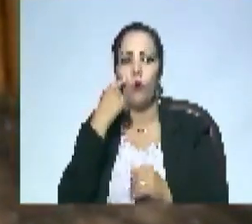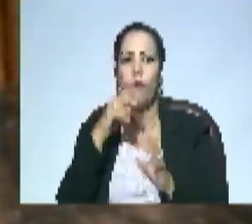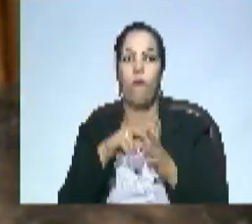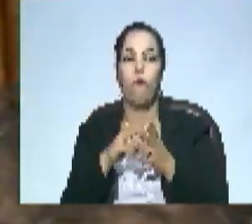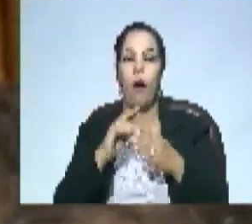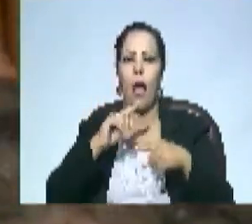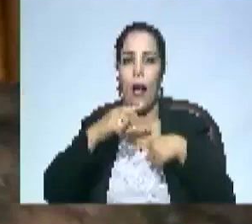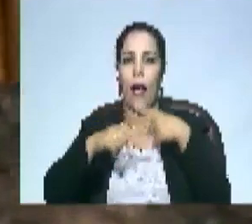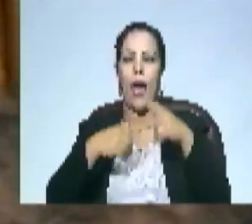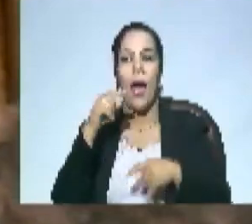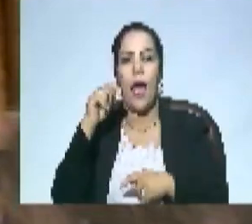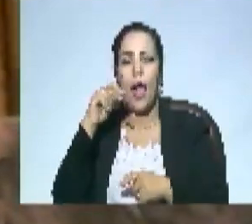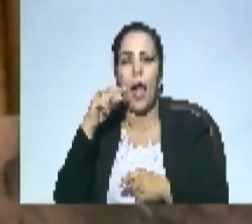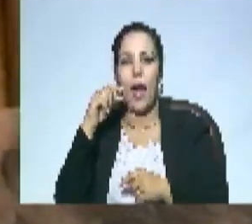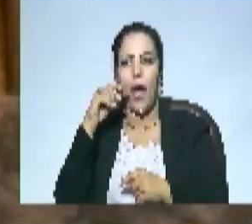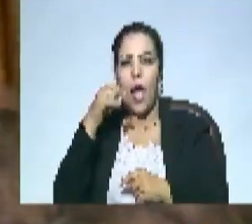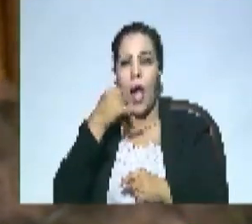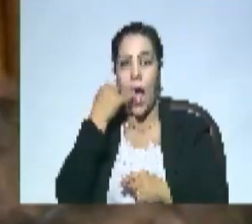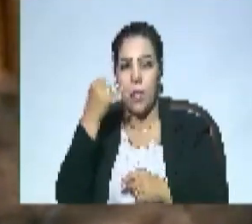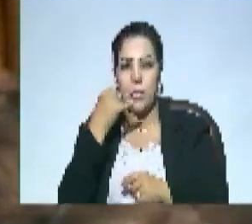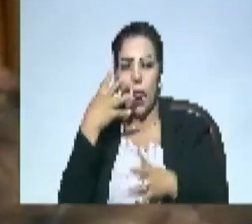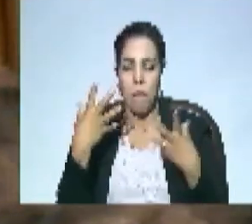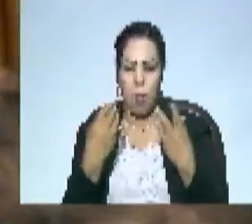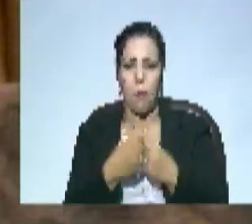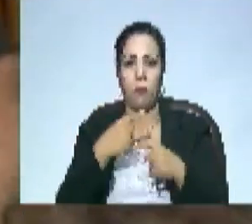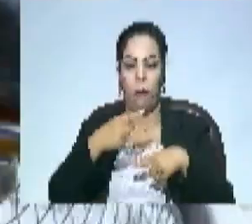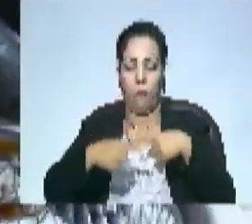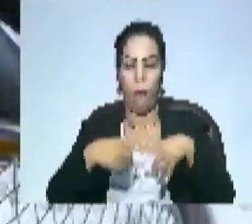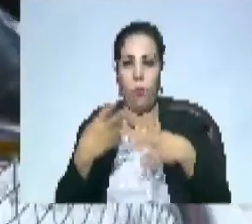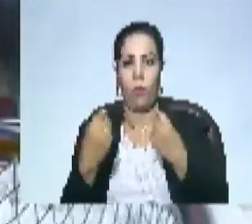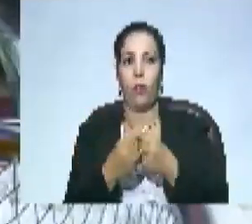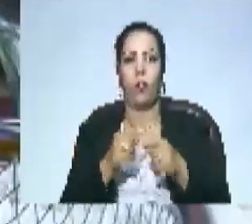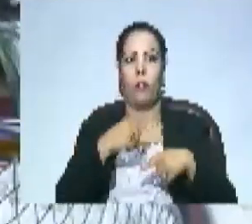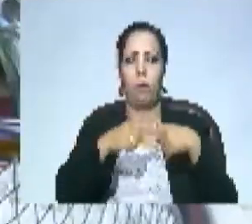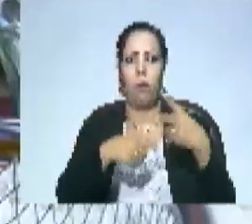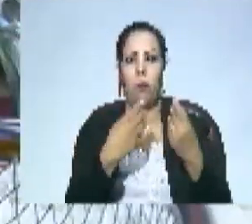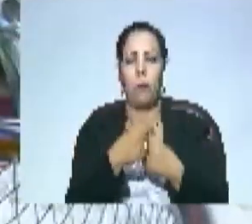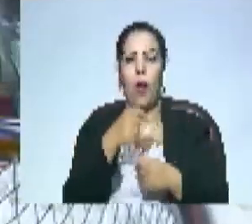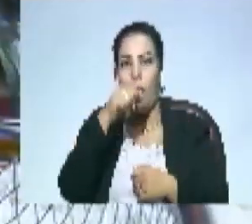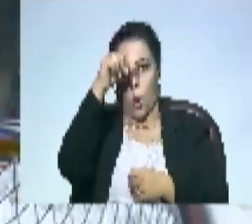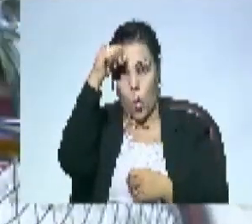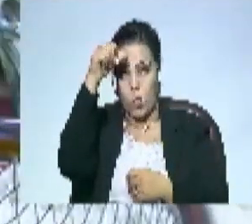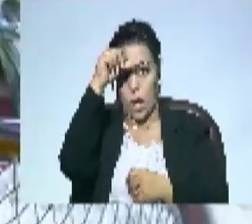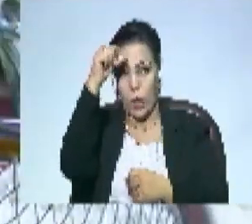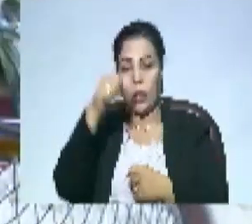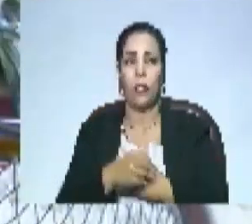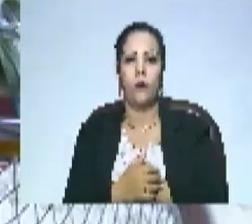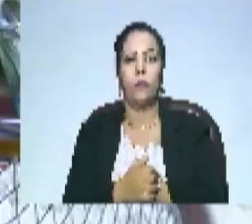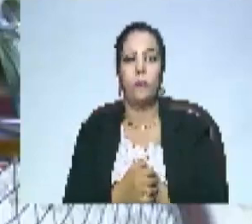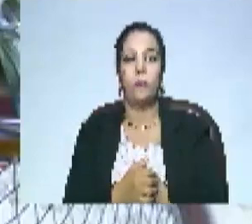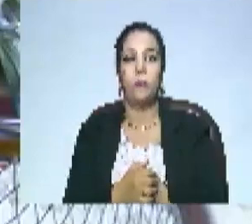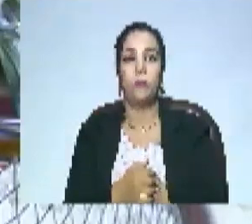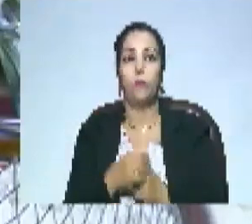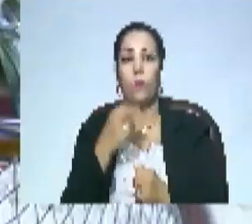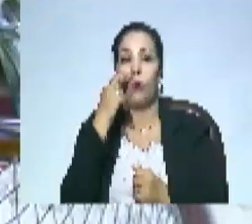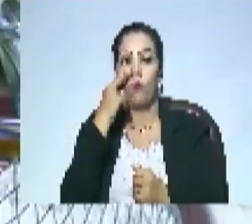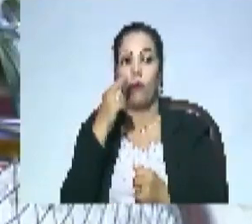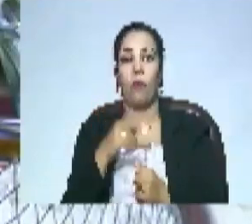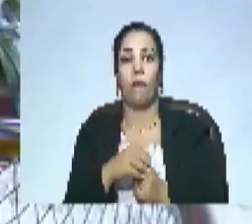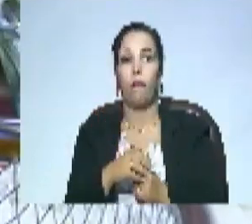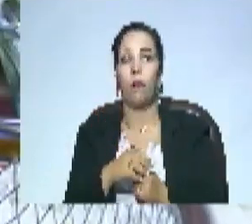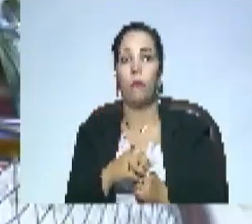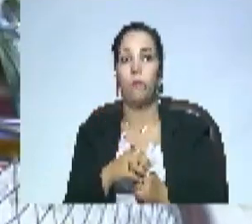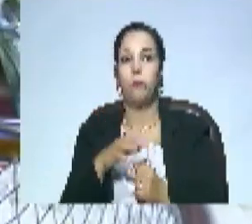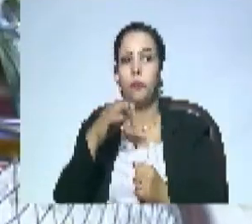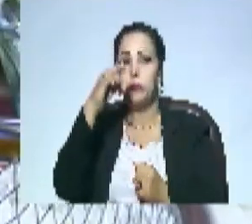اصلا بس احنا هنفركش الدنيا دلوقتي احنا ممكن نعملها بمكسرات